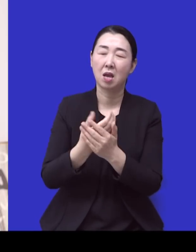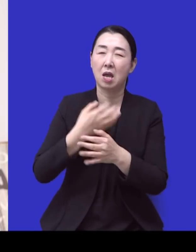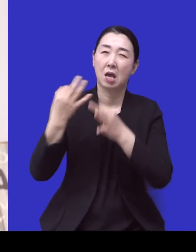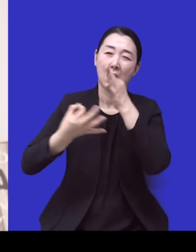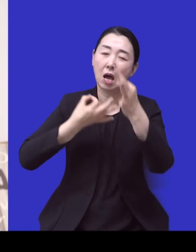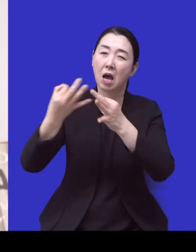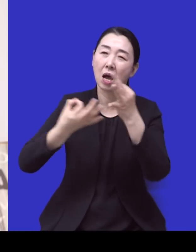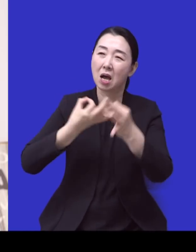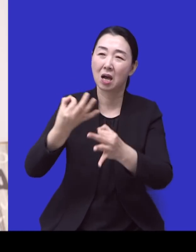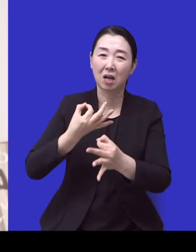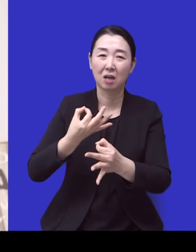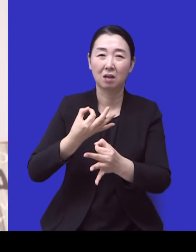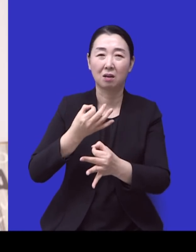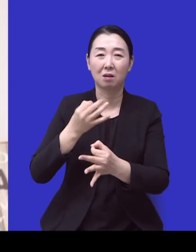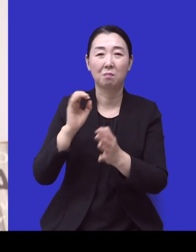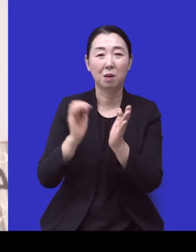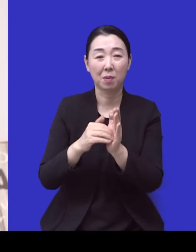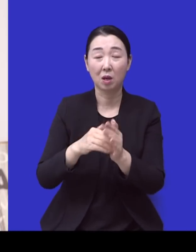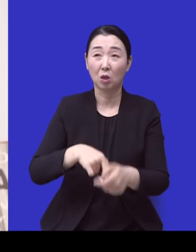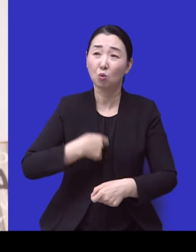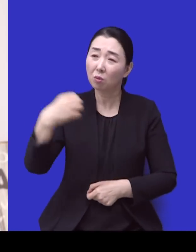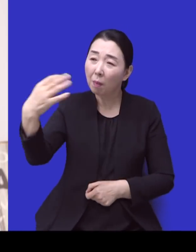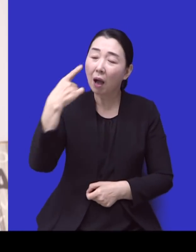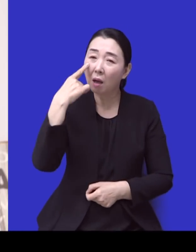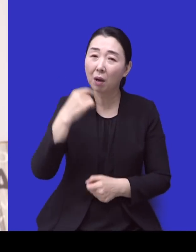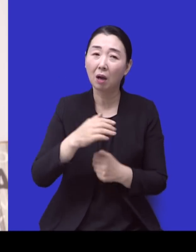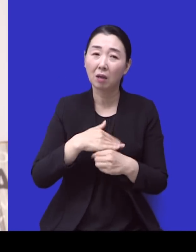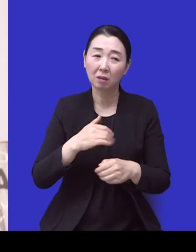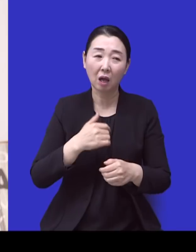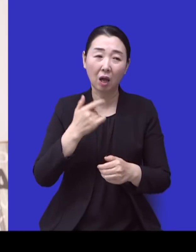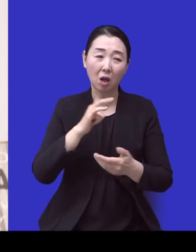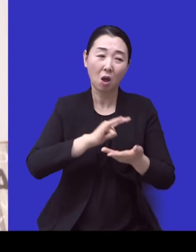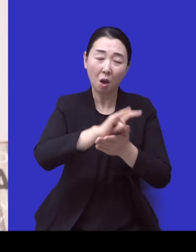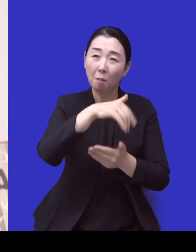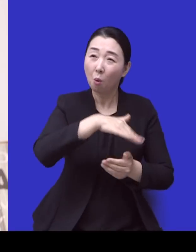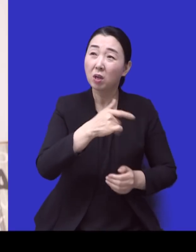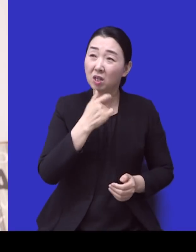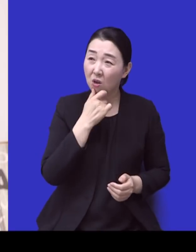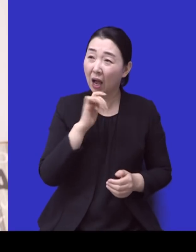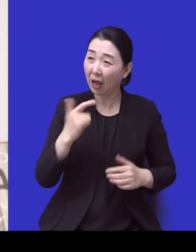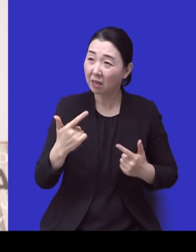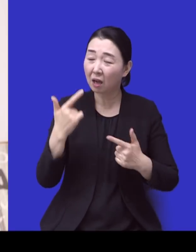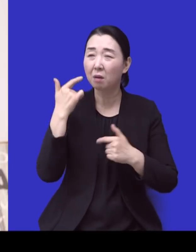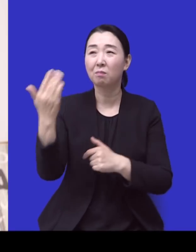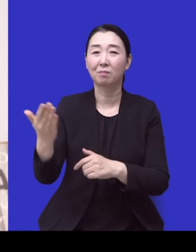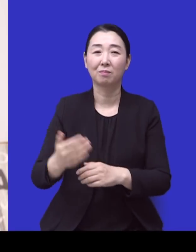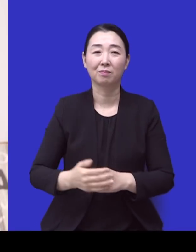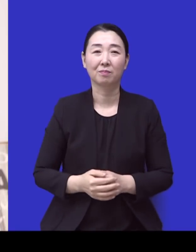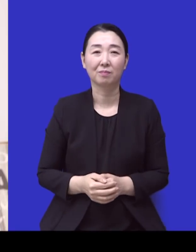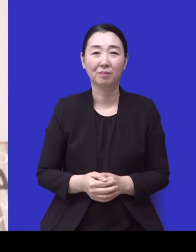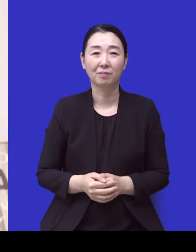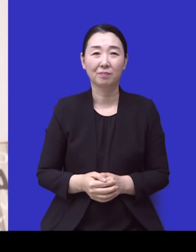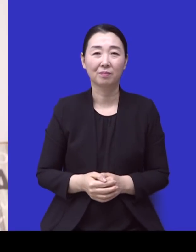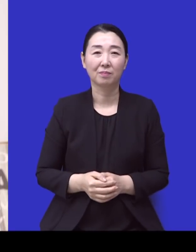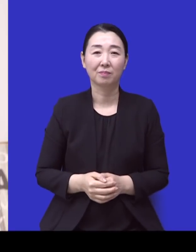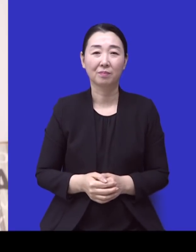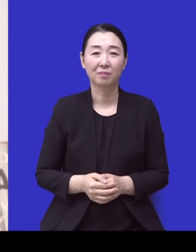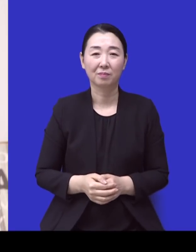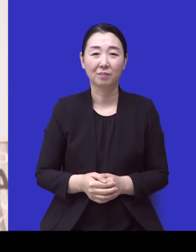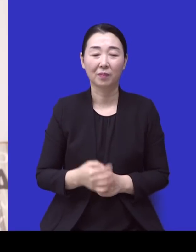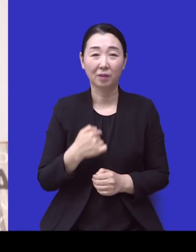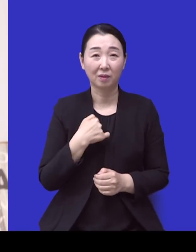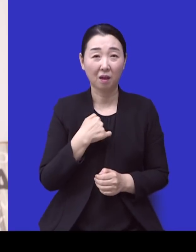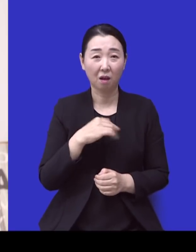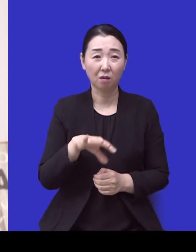막 지르면서 네. 그냥 솔직히 말하라고 나 보내주기 싫은 거 아니냐고 막 이렇게 얘기를 했어요. 근데